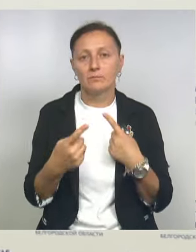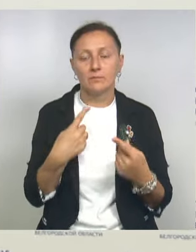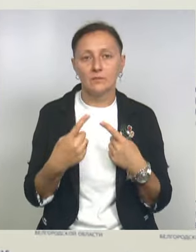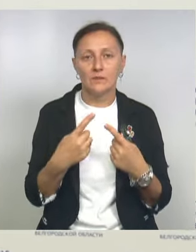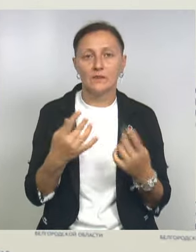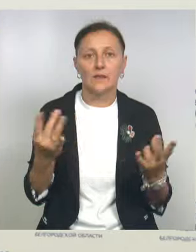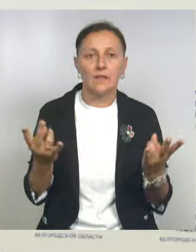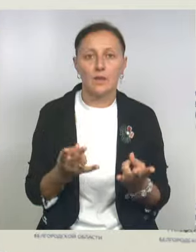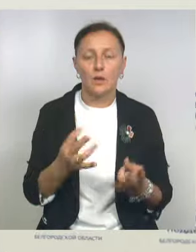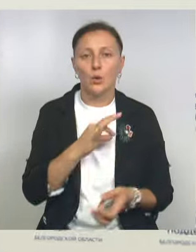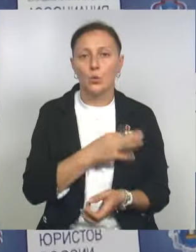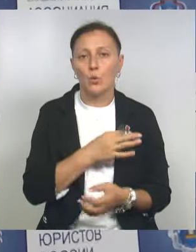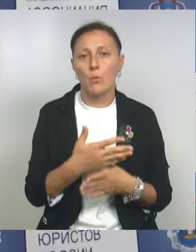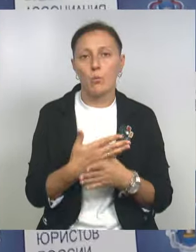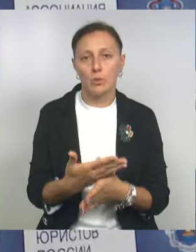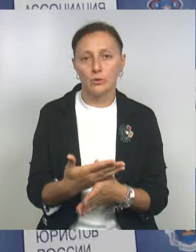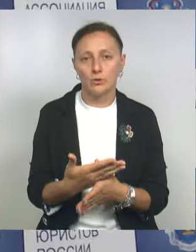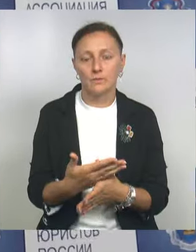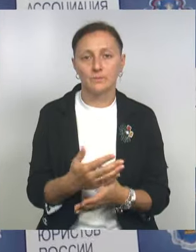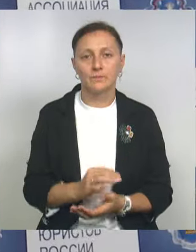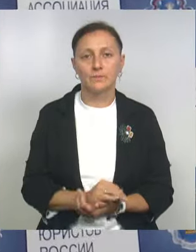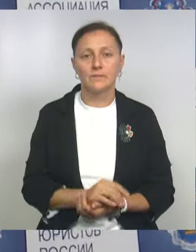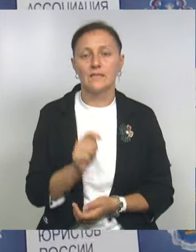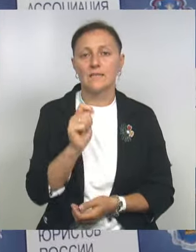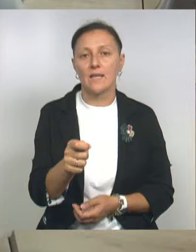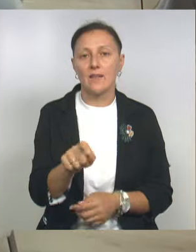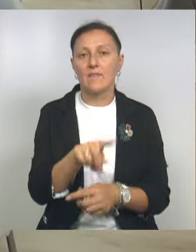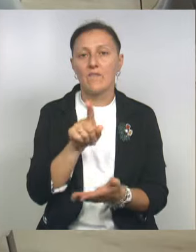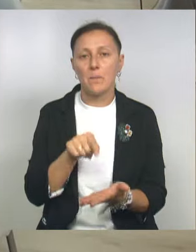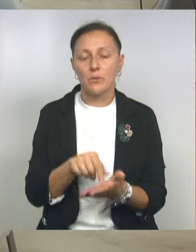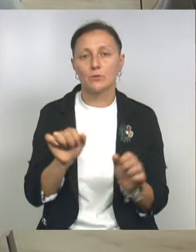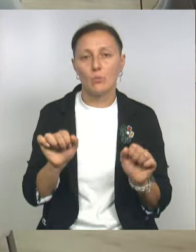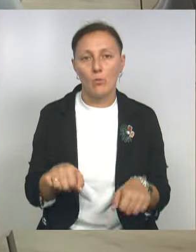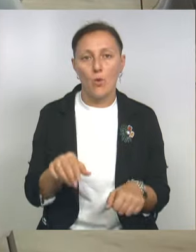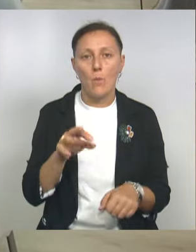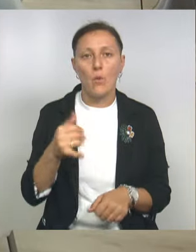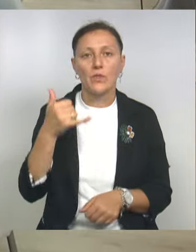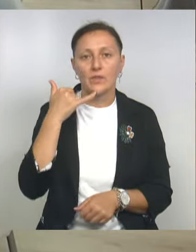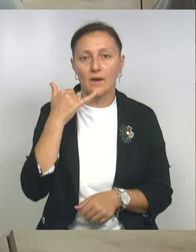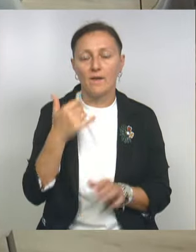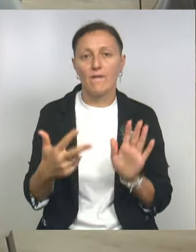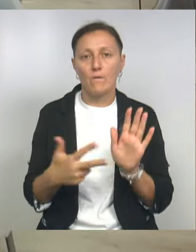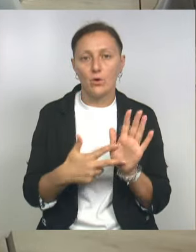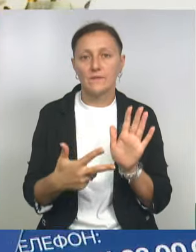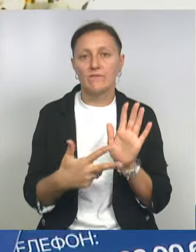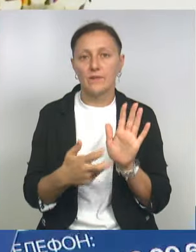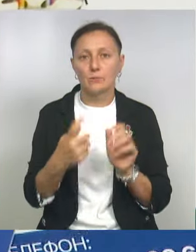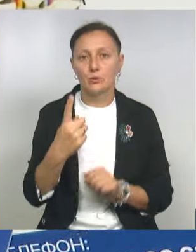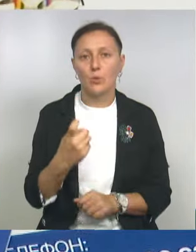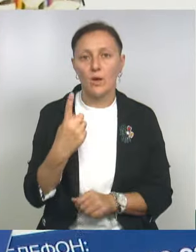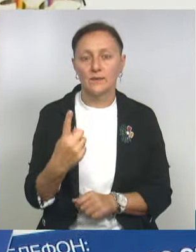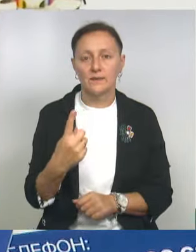и необходимую юридическую помощь задать вопрос специалистам Можно также по горячей линии 8 800